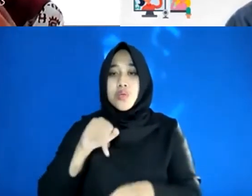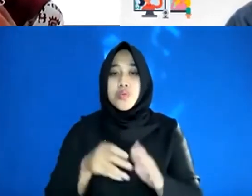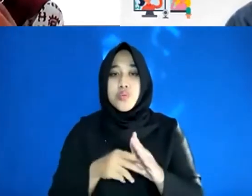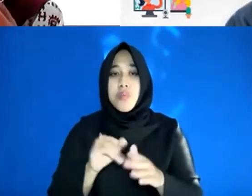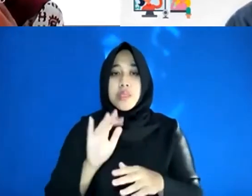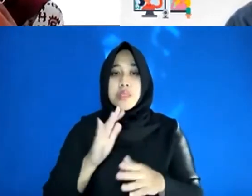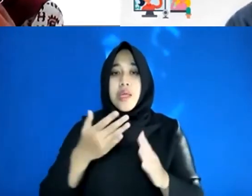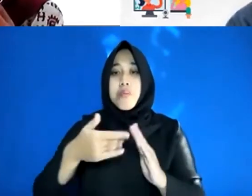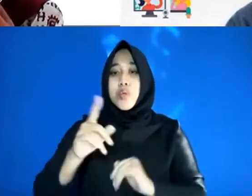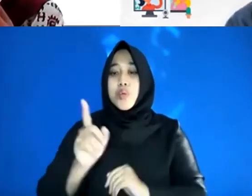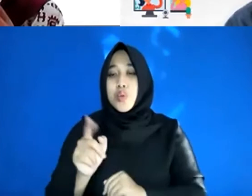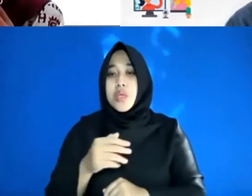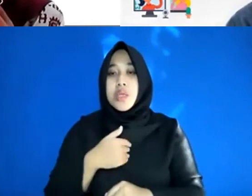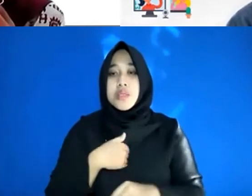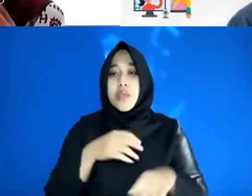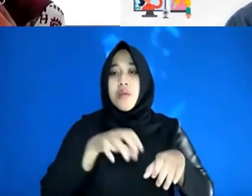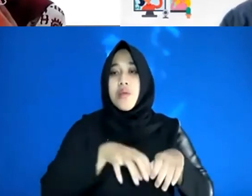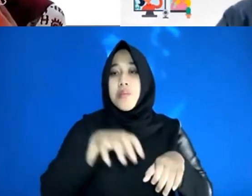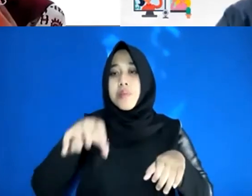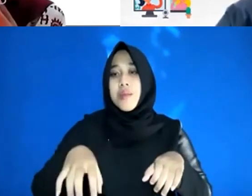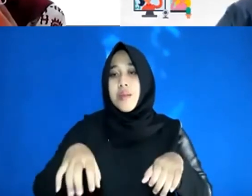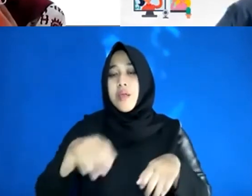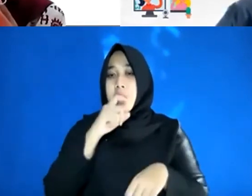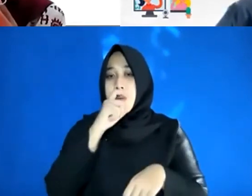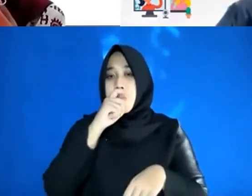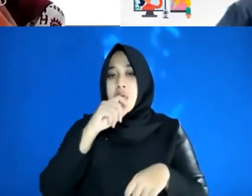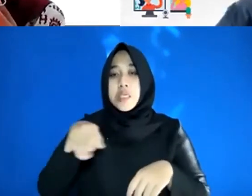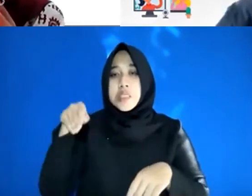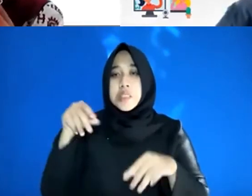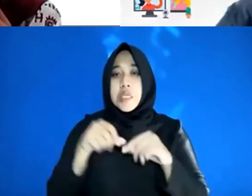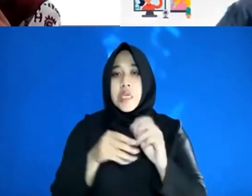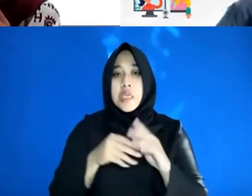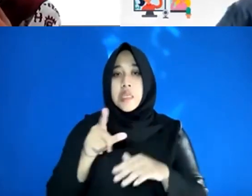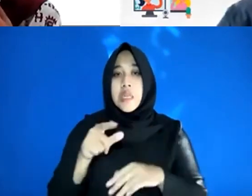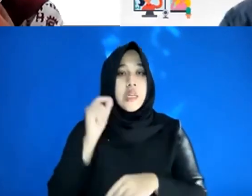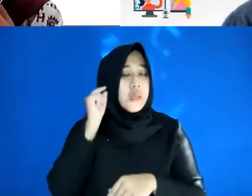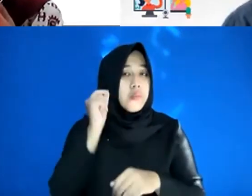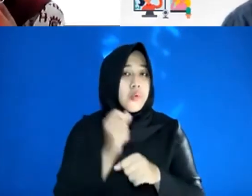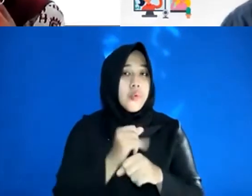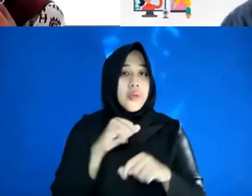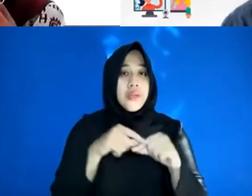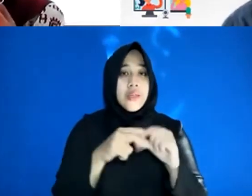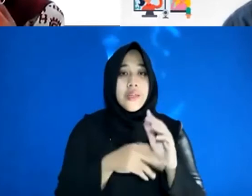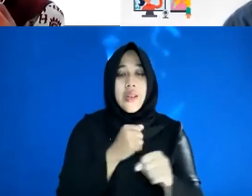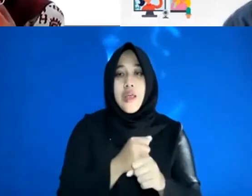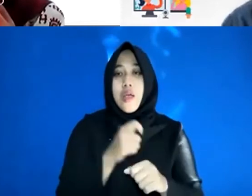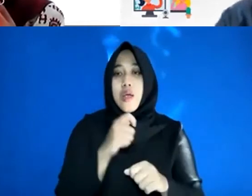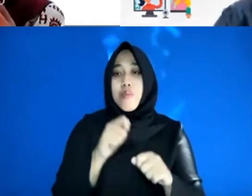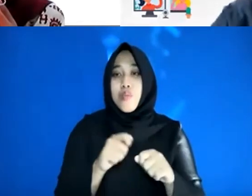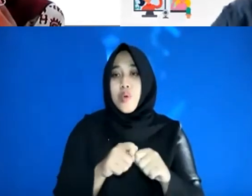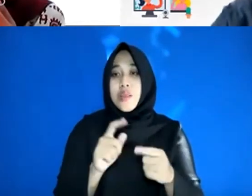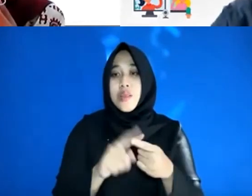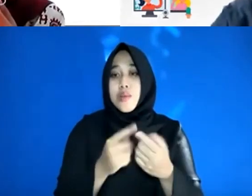dulu karena saya akan berpindah ke Pak Zainal dan juga Ibu Gilang nih. Buat peserta, Bapak Ibu dan